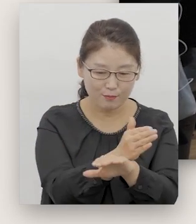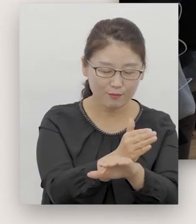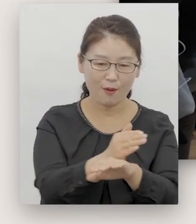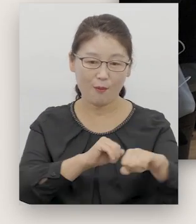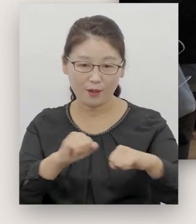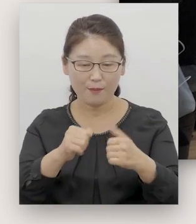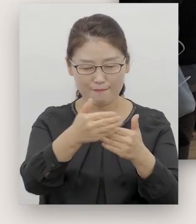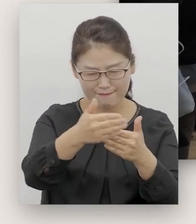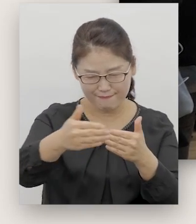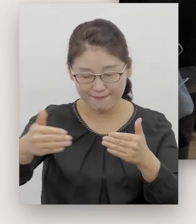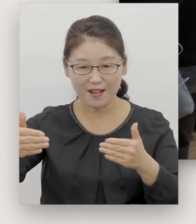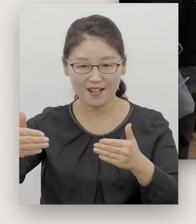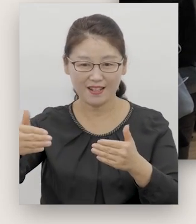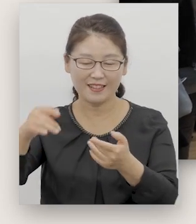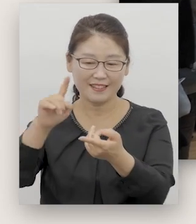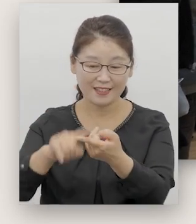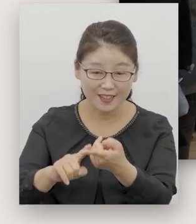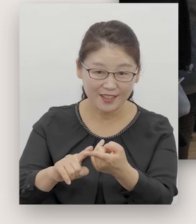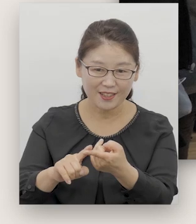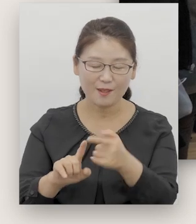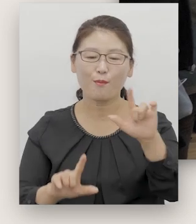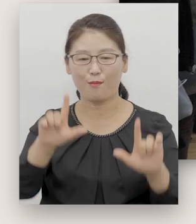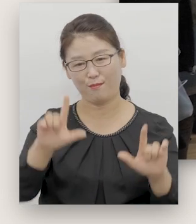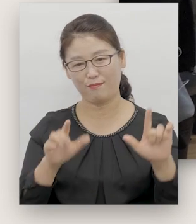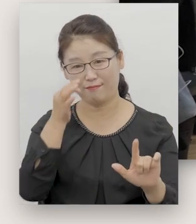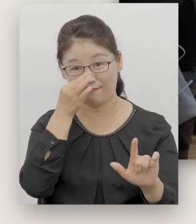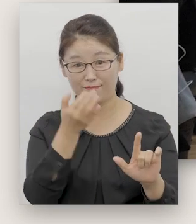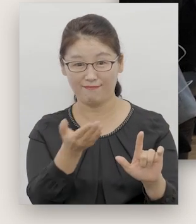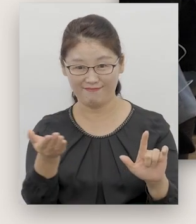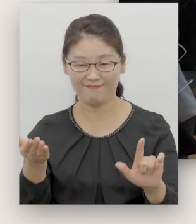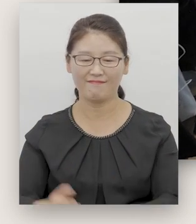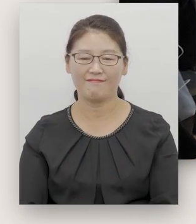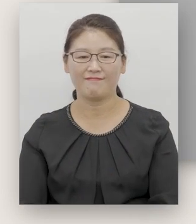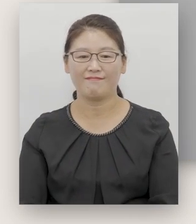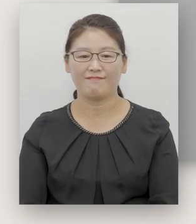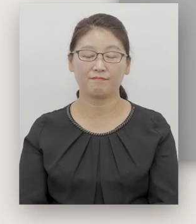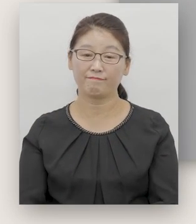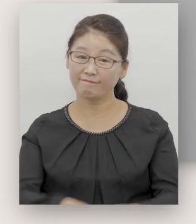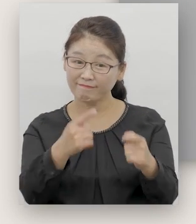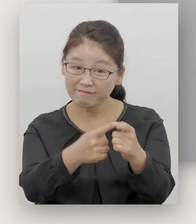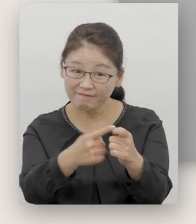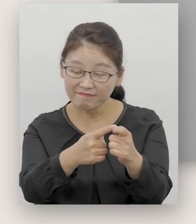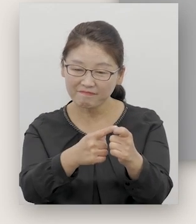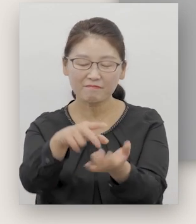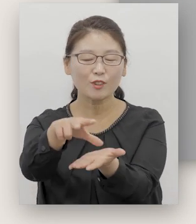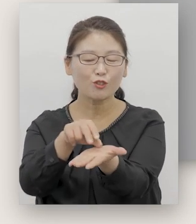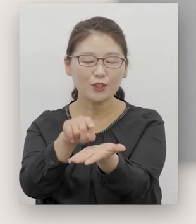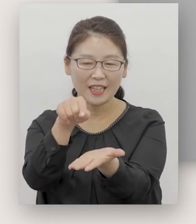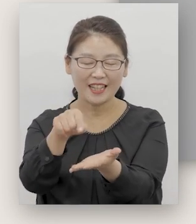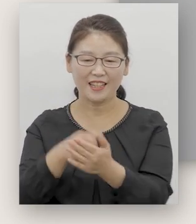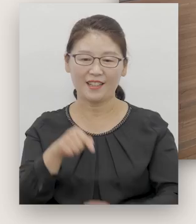작품으로 작업 세계를 구성해 왔는지를 보실 수 있는 이제 그런 전시라고 하실 수 있습니다. 첫 번째 섹션의